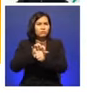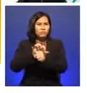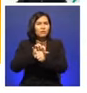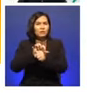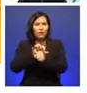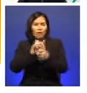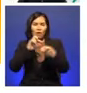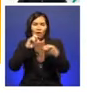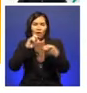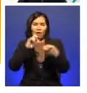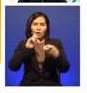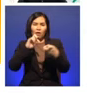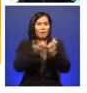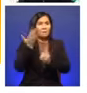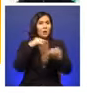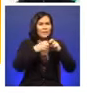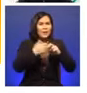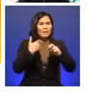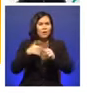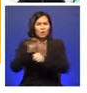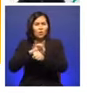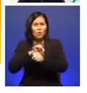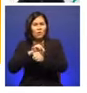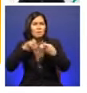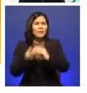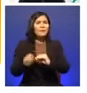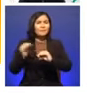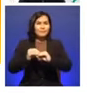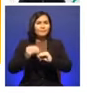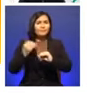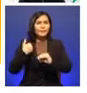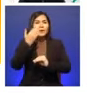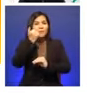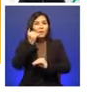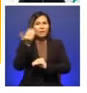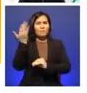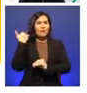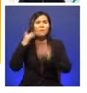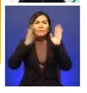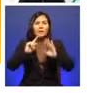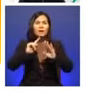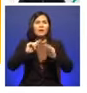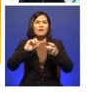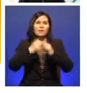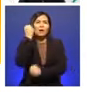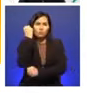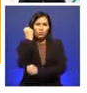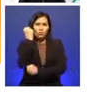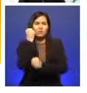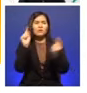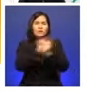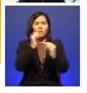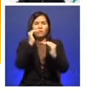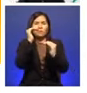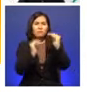ที่มีแต่เดิมนะครับก็คือเรื่องของสถานการณ์ความวิกฤตการณ์ความยากจนวิกฤตการณ์ความเหลื่อมล้ำแล้วก็วิกฤตการณ์ของความเ